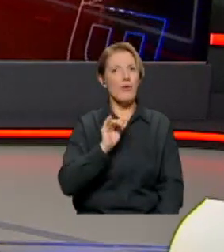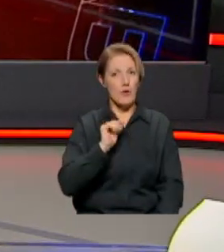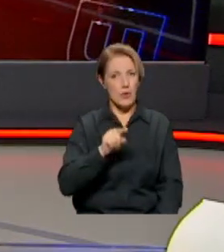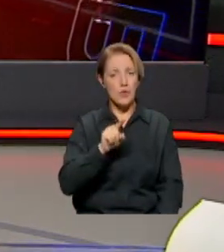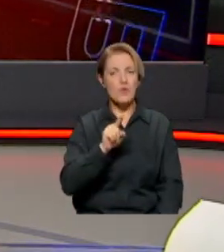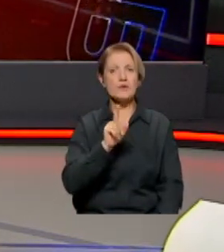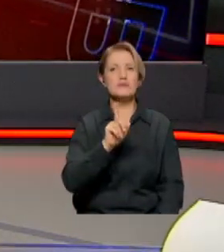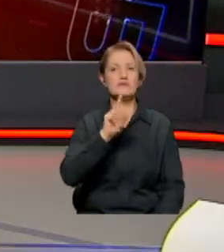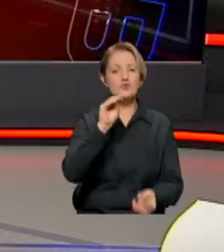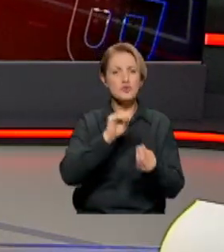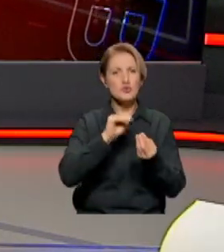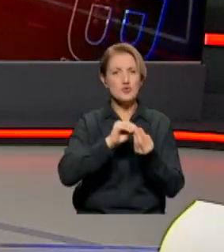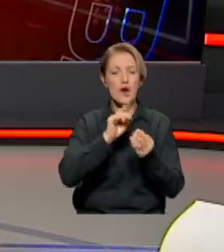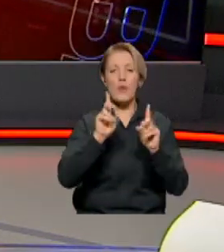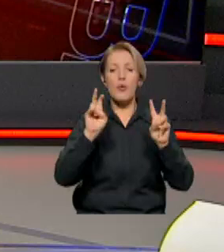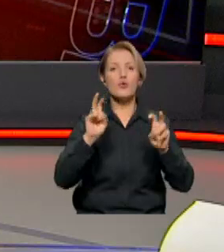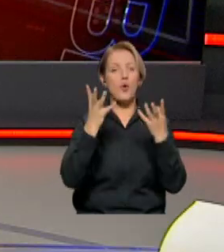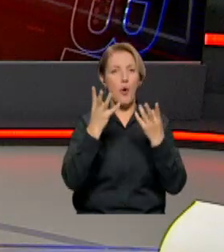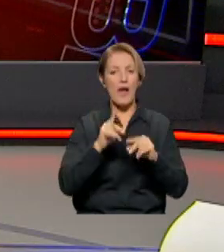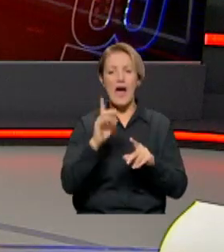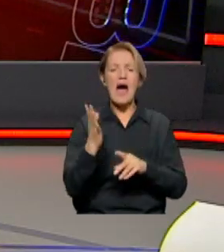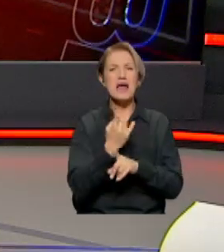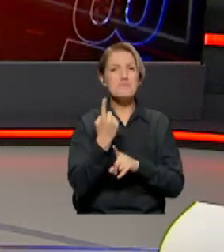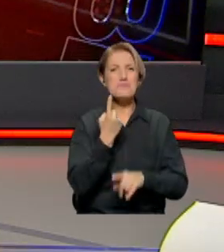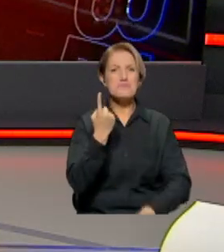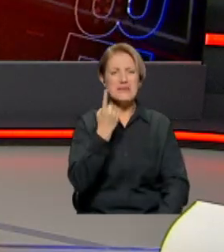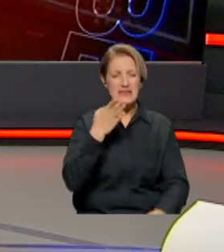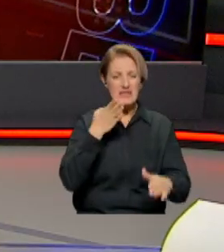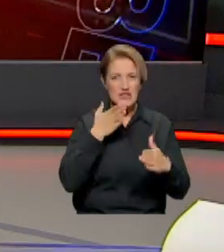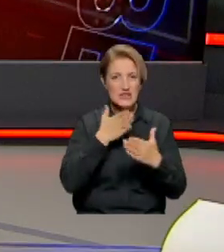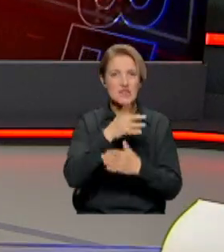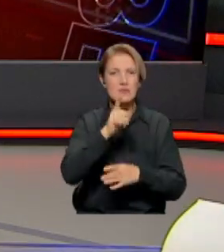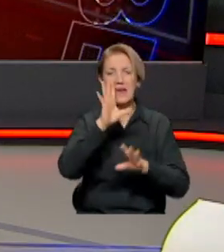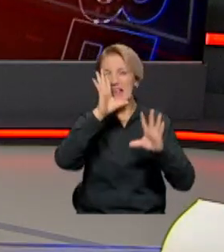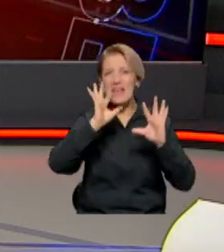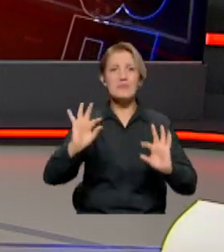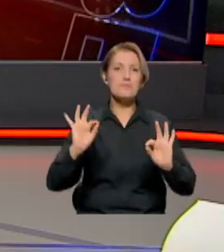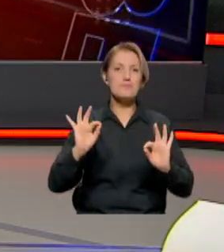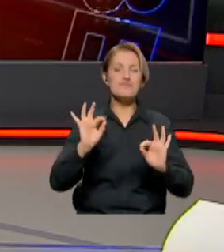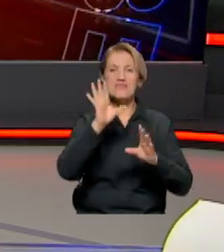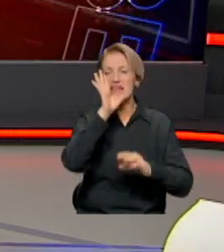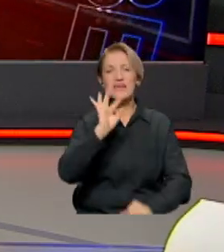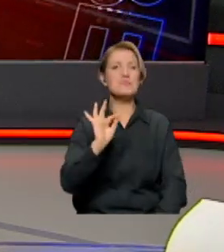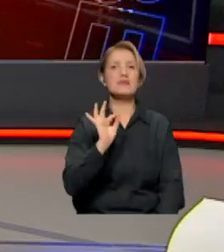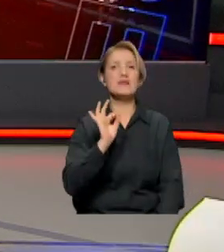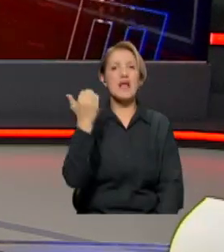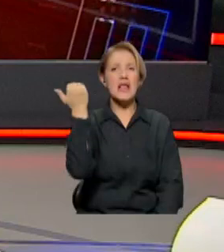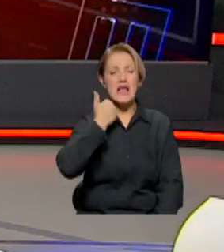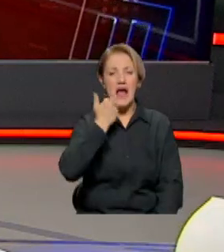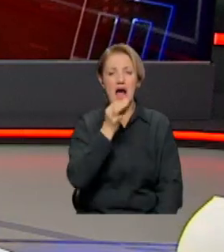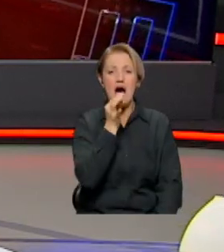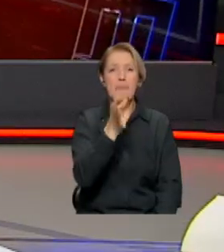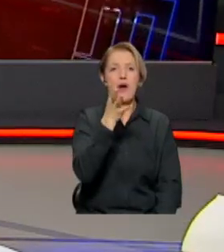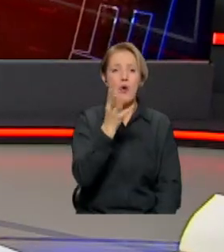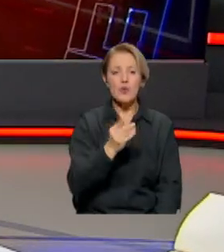sözde suça konu olacak herhangi bir girişim Gerçi Kim kimin yalan haber